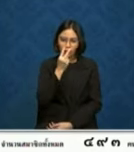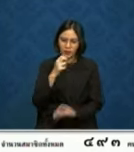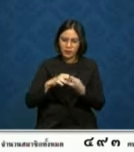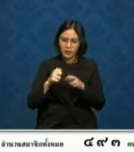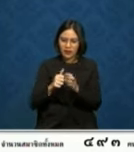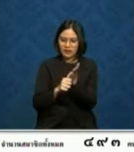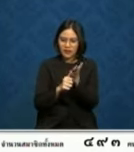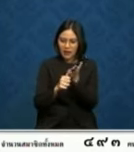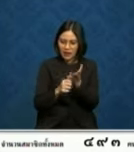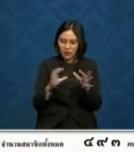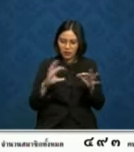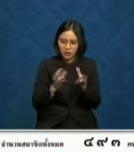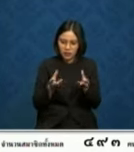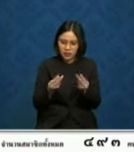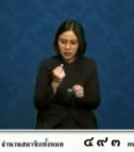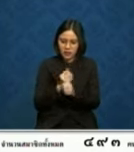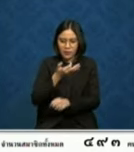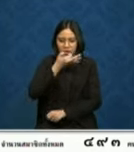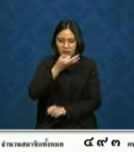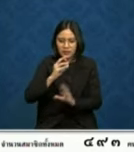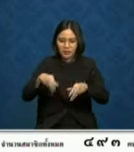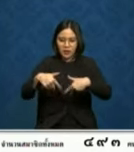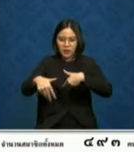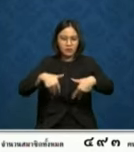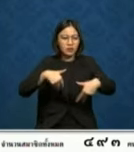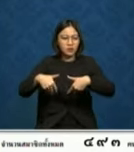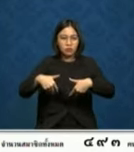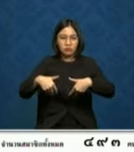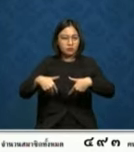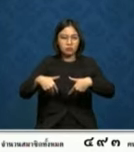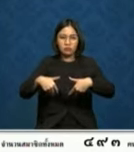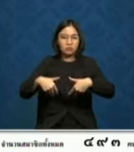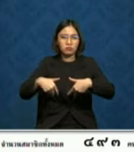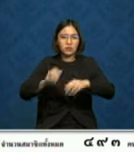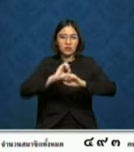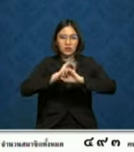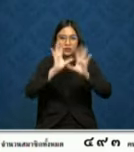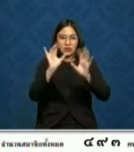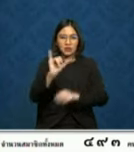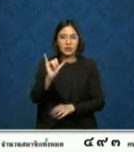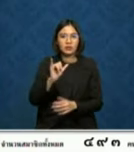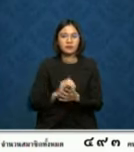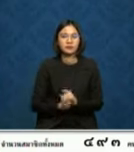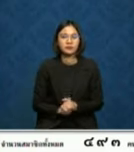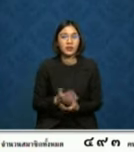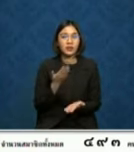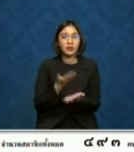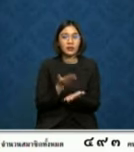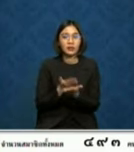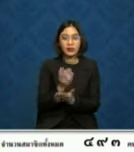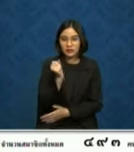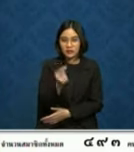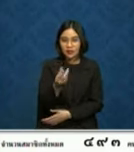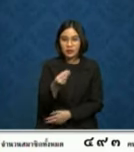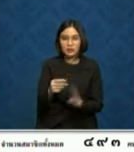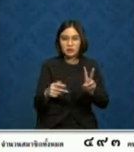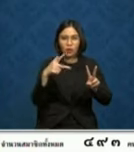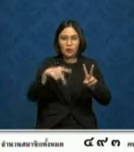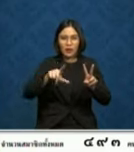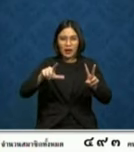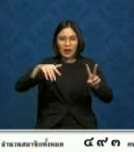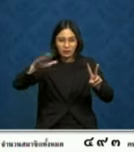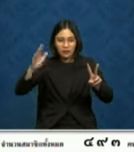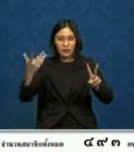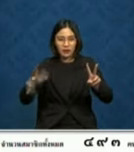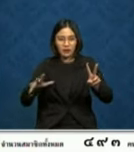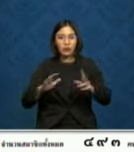ปัญหาที่ดินทำกินให้กับพี่น้องประชาชนในเขตอุทยานอย่างเป็นรูปธรรมเลยท่านใช้เงินไป 2,000กว่า้านแล้ว